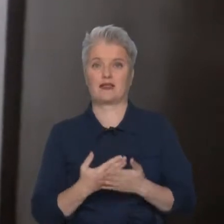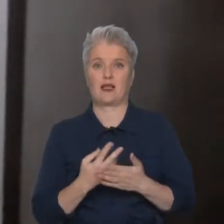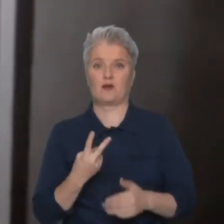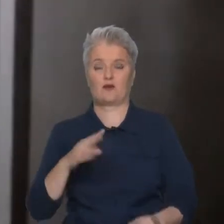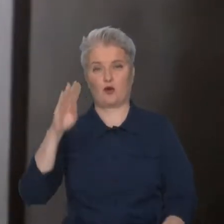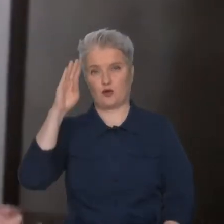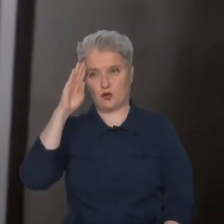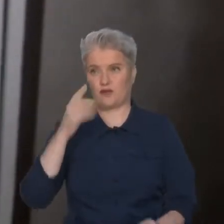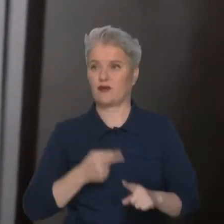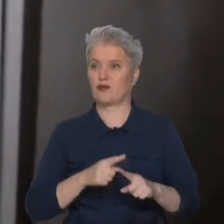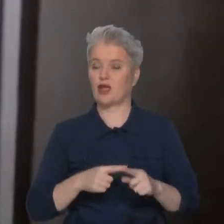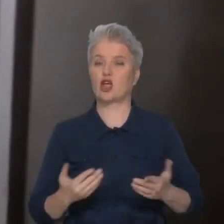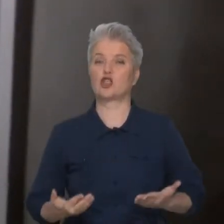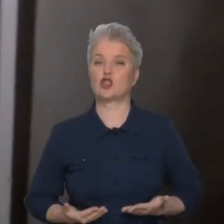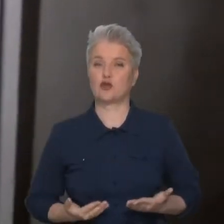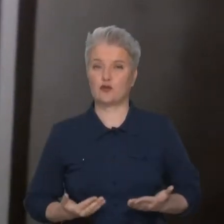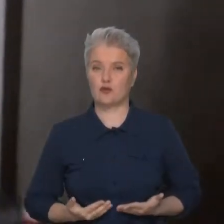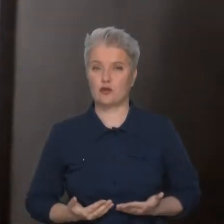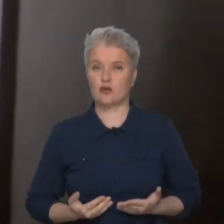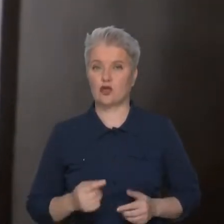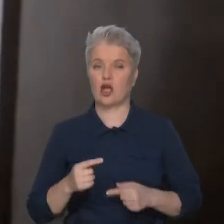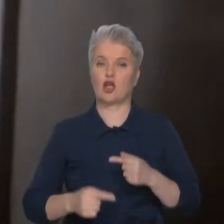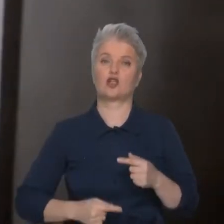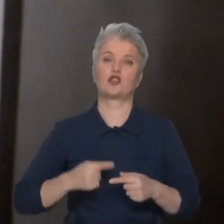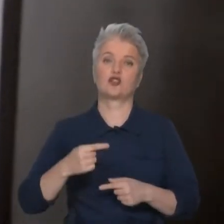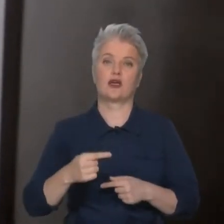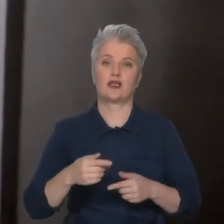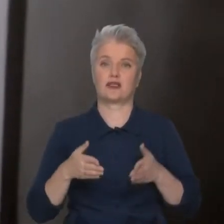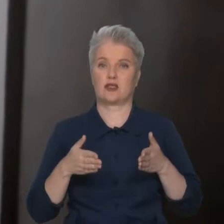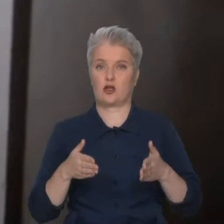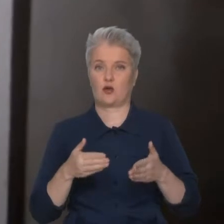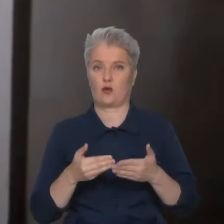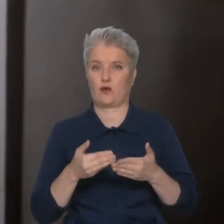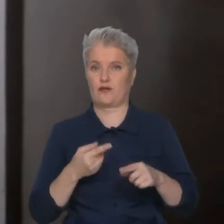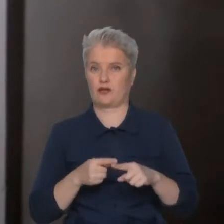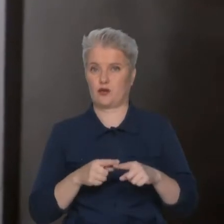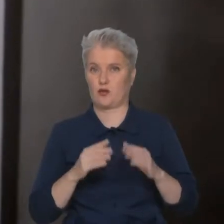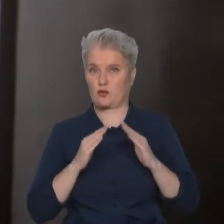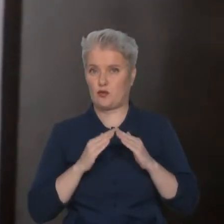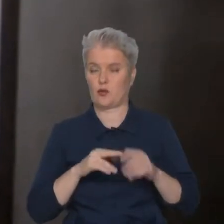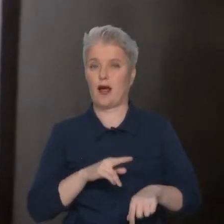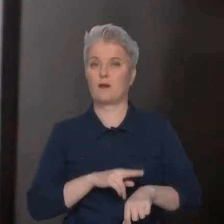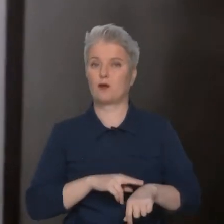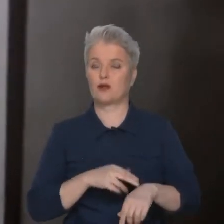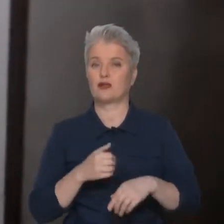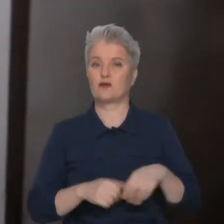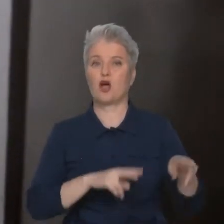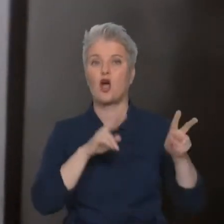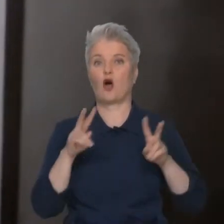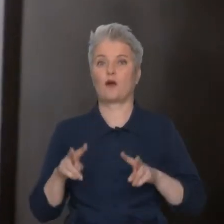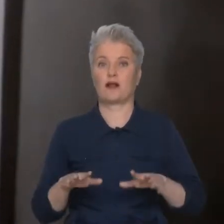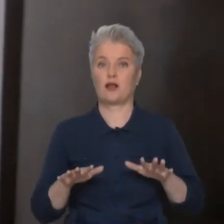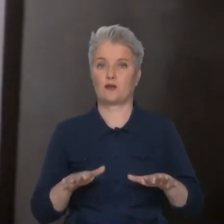двоє чоловіків, які живуть через дорогу від цього будинку. Поліцейські вже оглянули